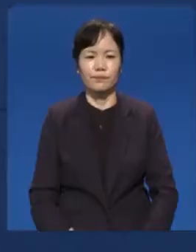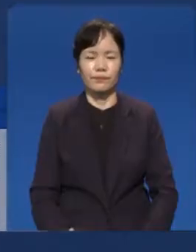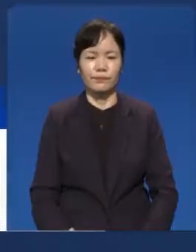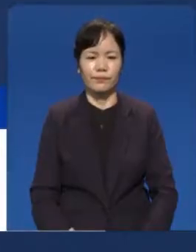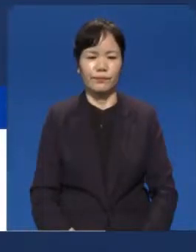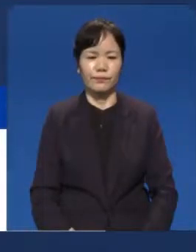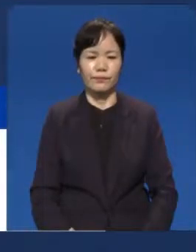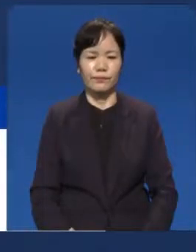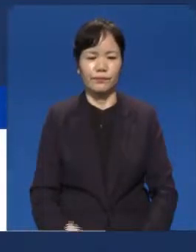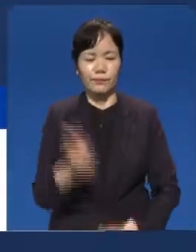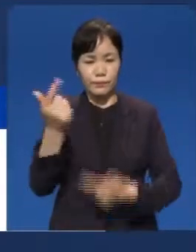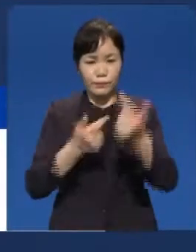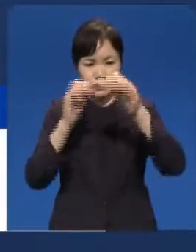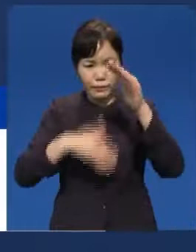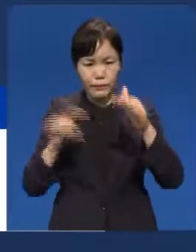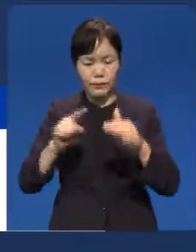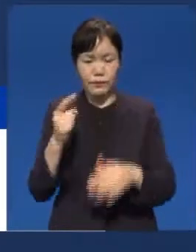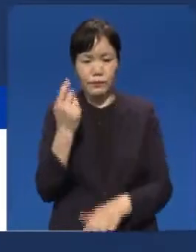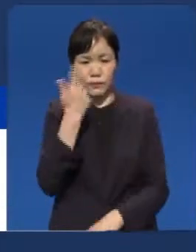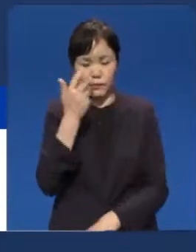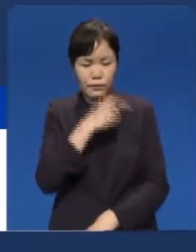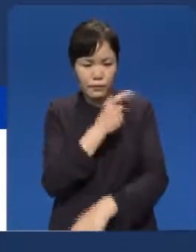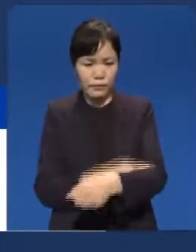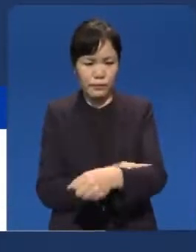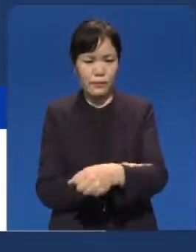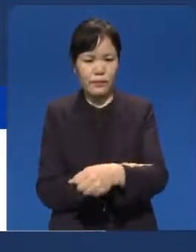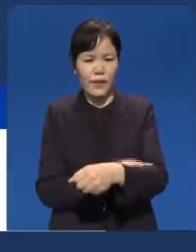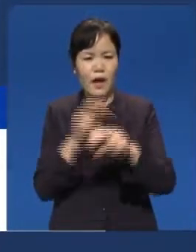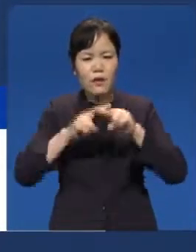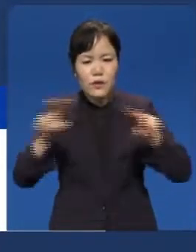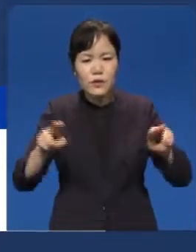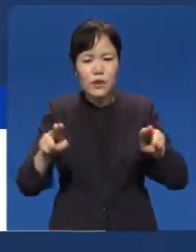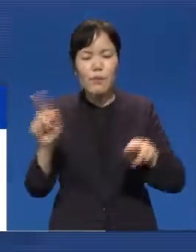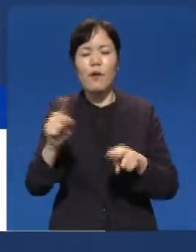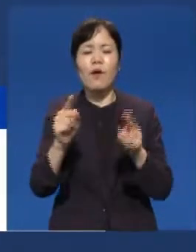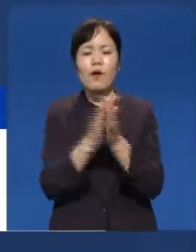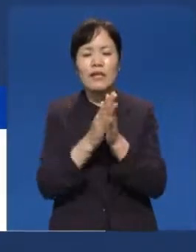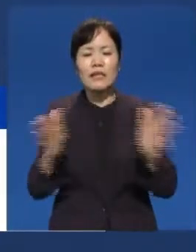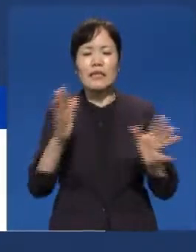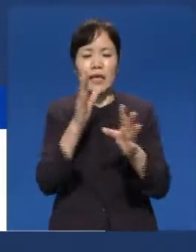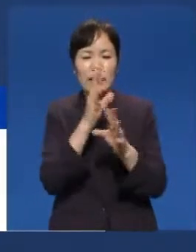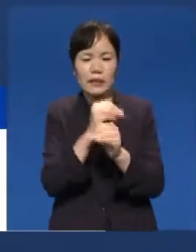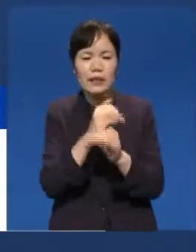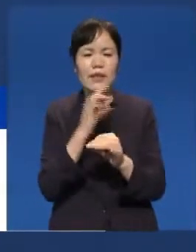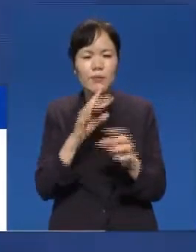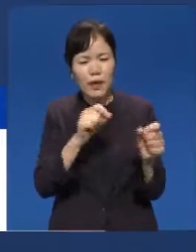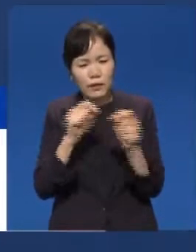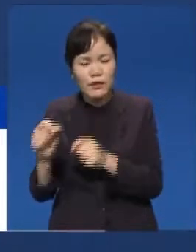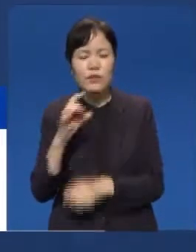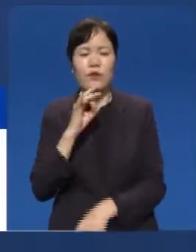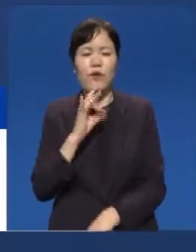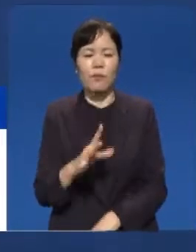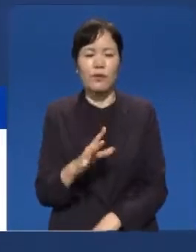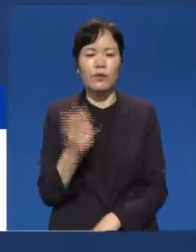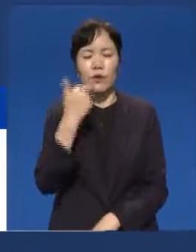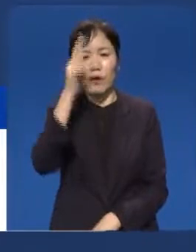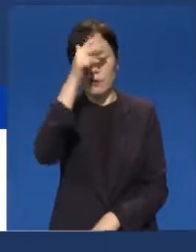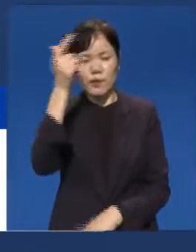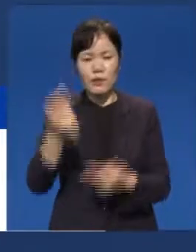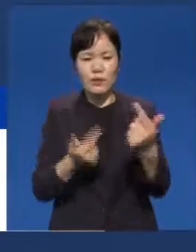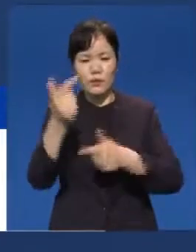중재안은 검수완박 법안의 시행 시기만 잠시 늦춘 것에 불과하므로